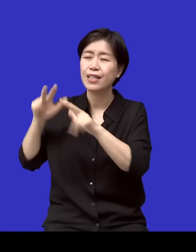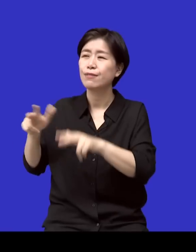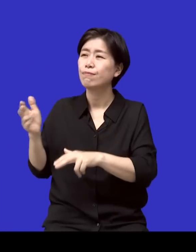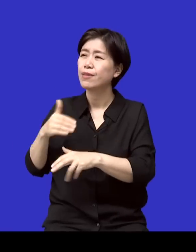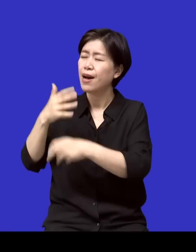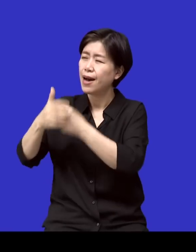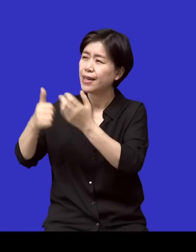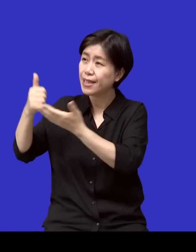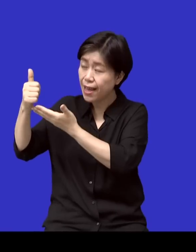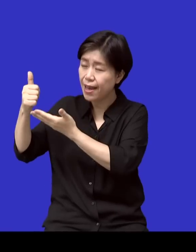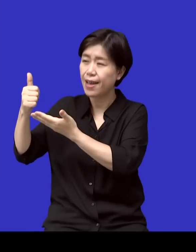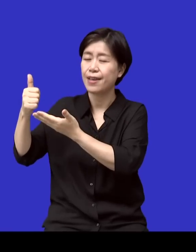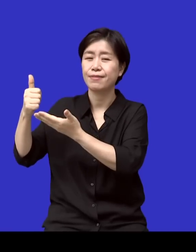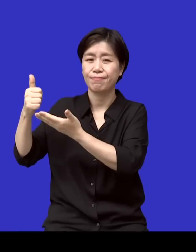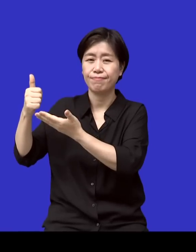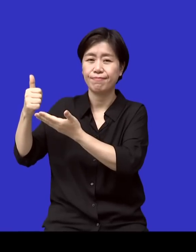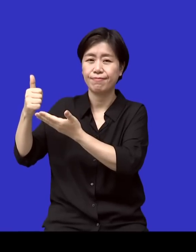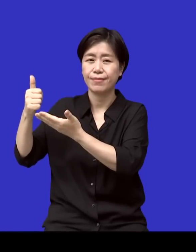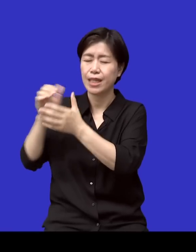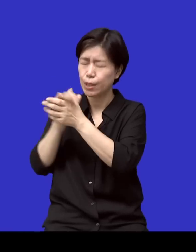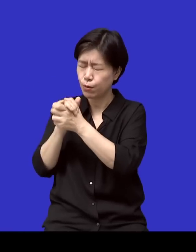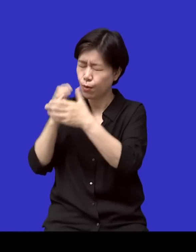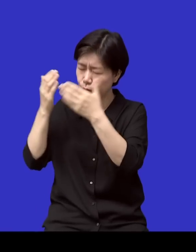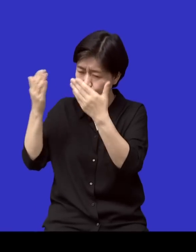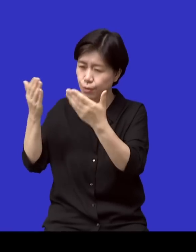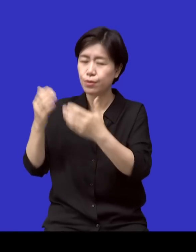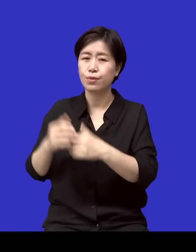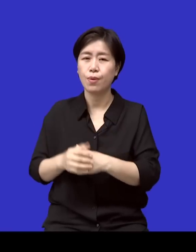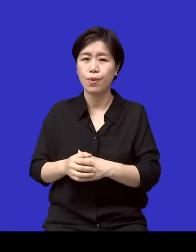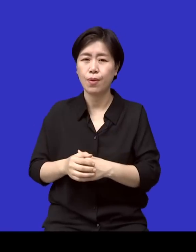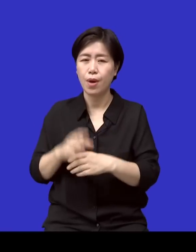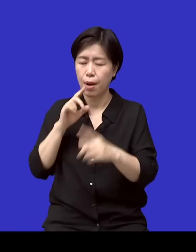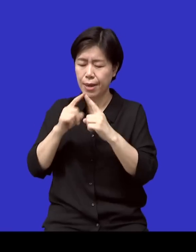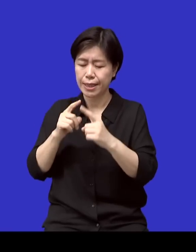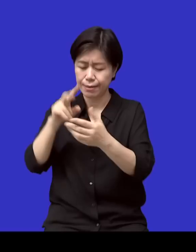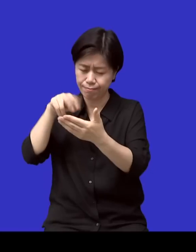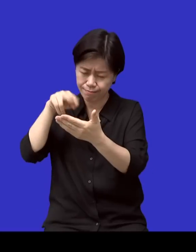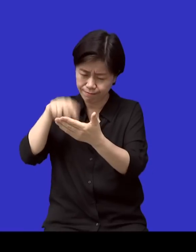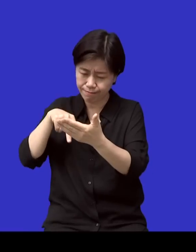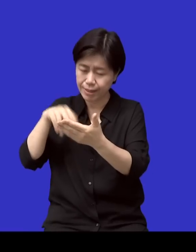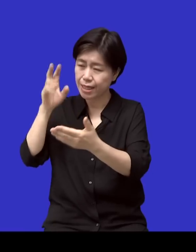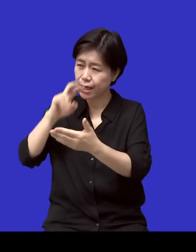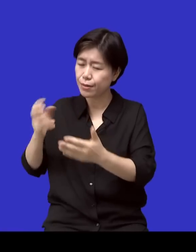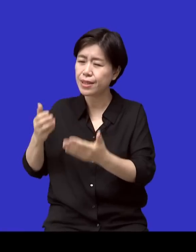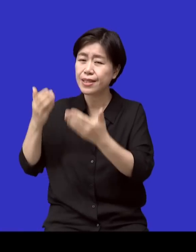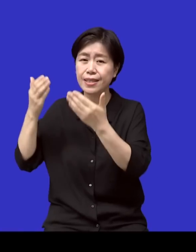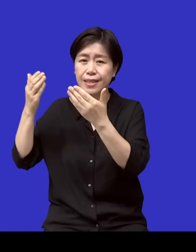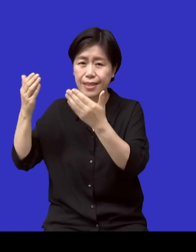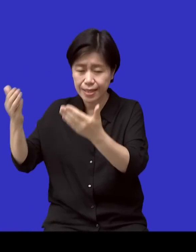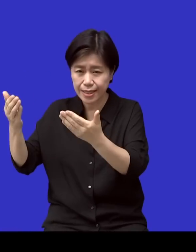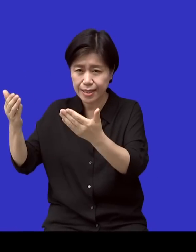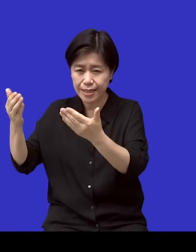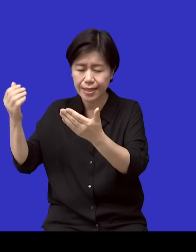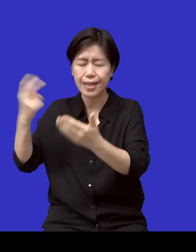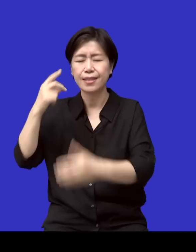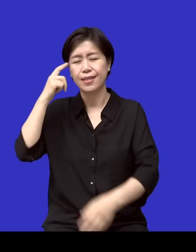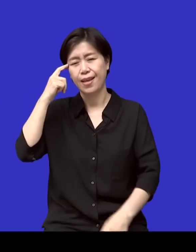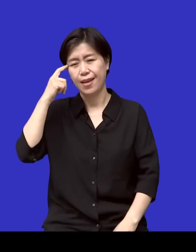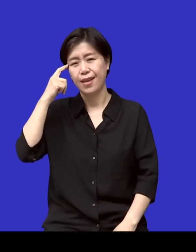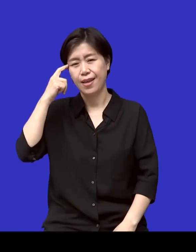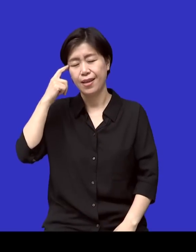하나님께가 아니고 지금부터라도 제가 기도를 하고 말씀 묵상을 하고 예배를 드리고 찬송을 드리겠다. 그래서 그때부터